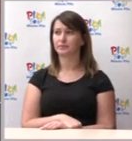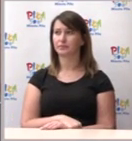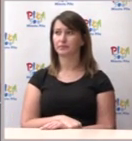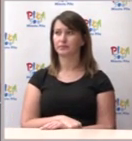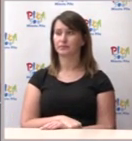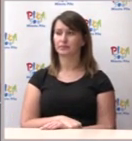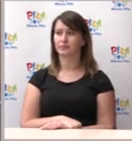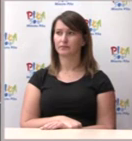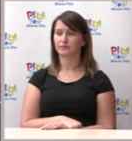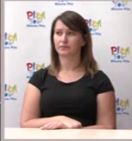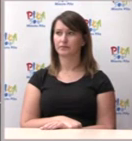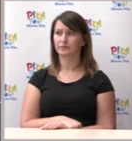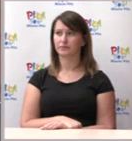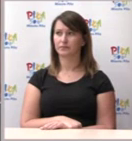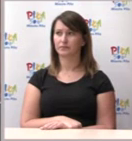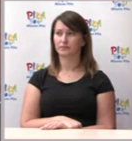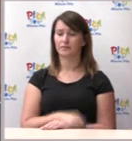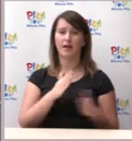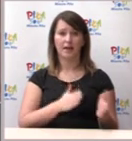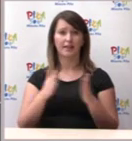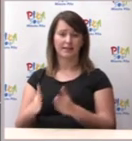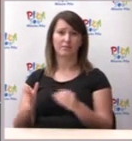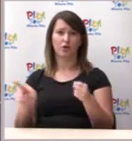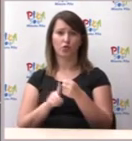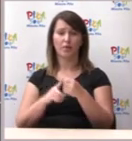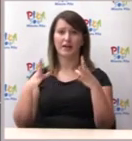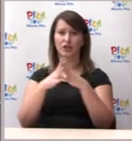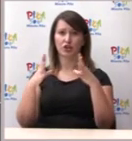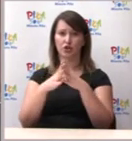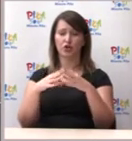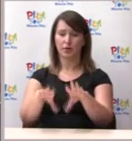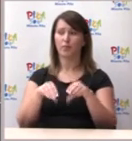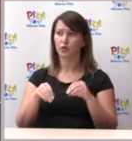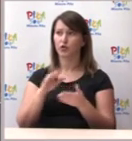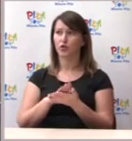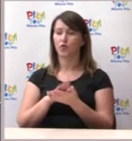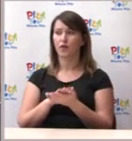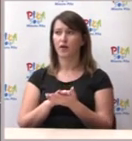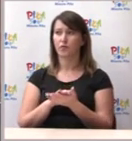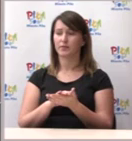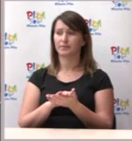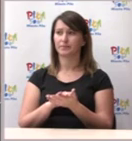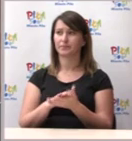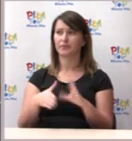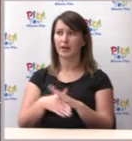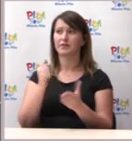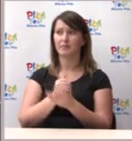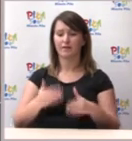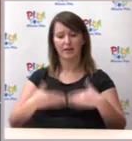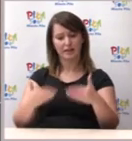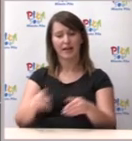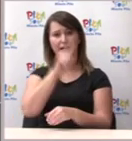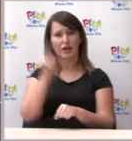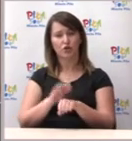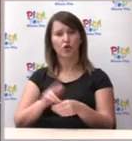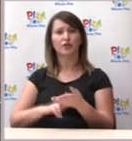o gospodarce nieruchomościami. W punkcie dziesiątym Rada zajmowała się uchwałą w sprawie wyrażenia zgody na